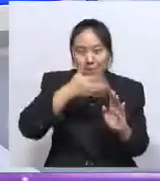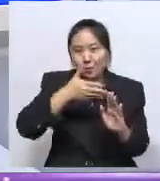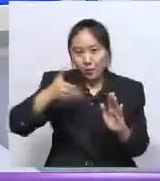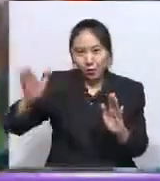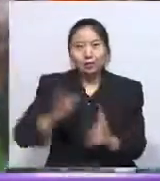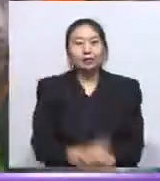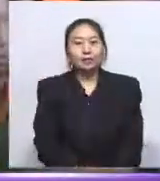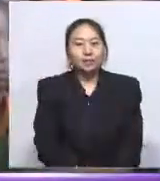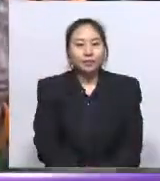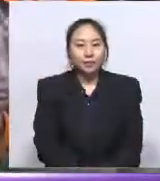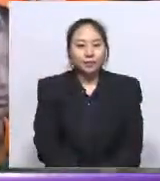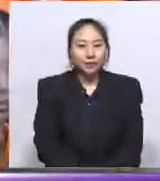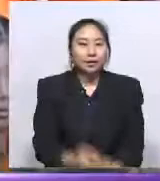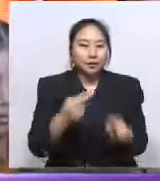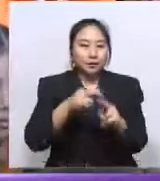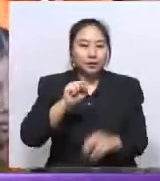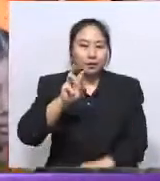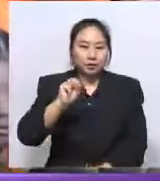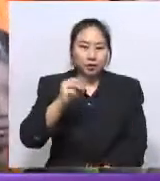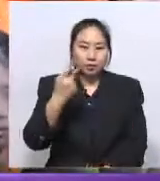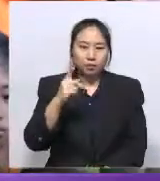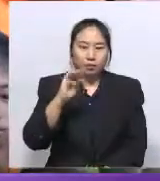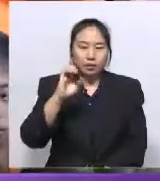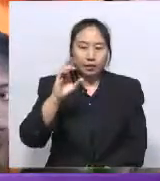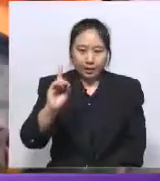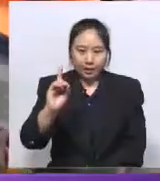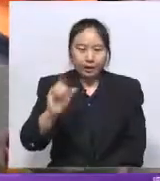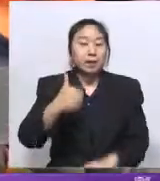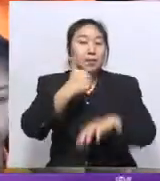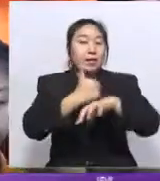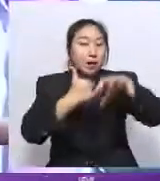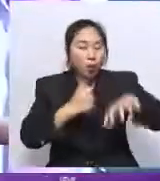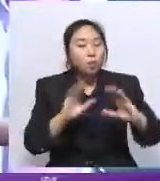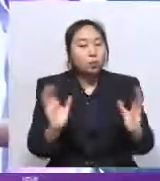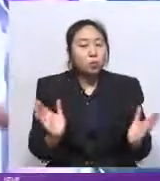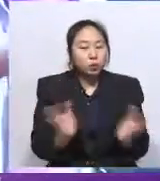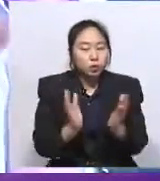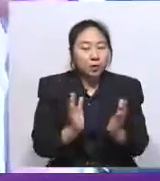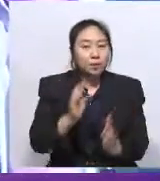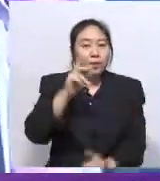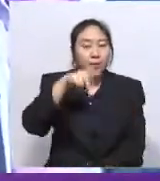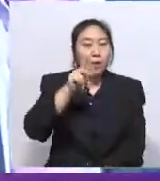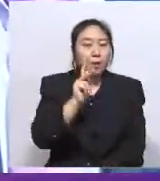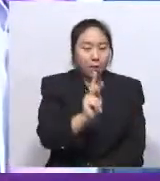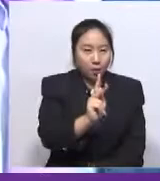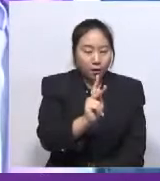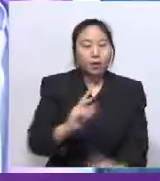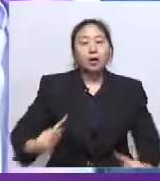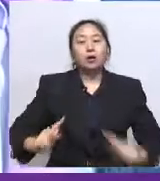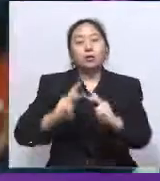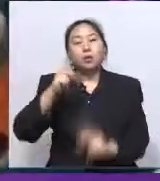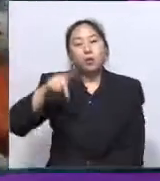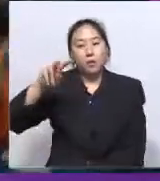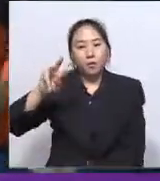ะโดยนายสมคิดสมศรีอธิบดีกรมส่งเสริมและพัฒนาคุณภาพชีวิตคนพิการกระทรวงการพัฒนาสังคมและ